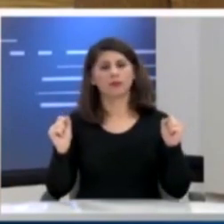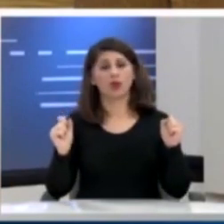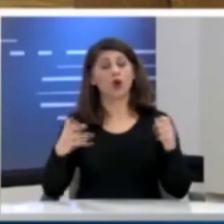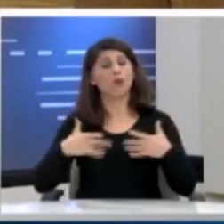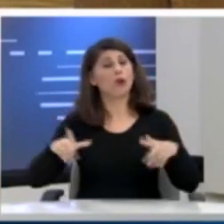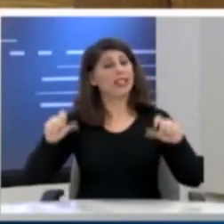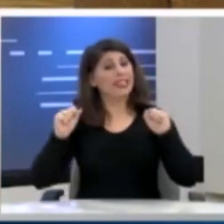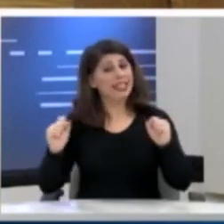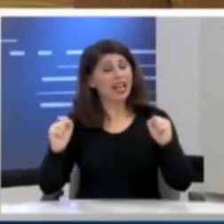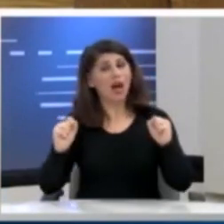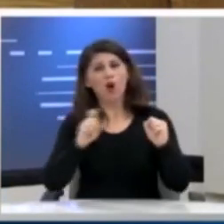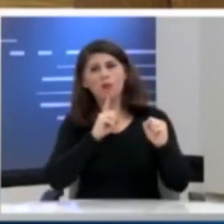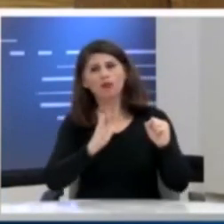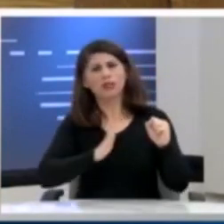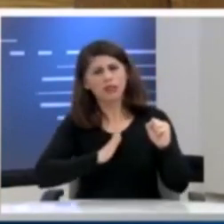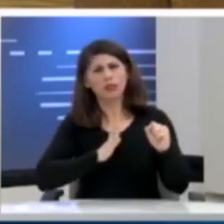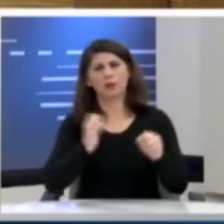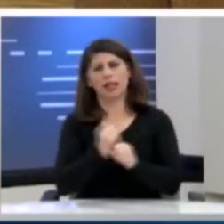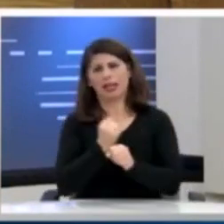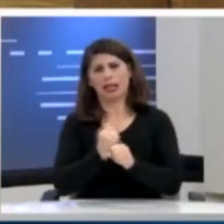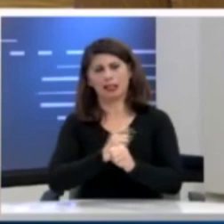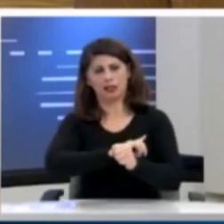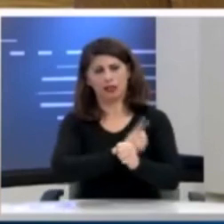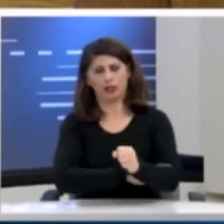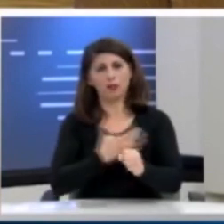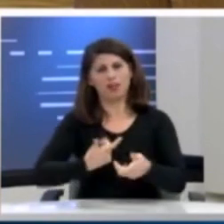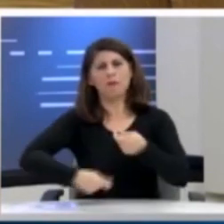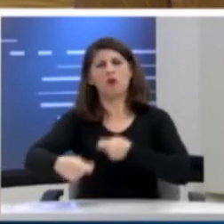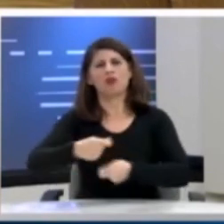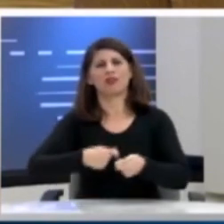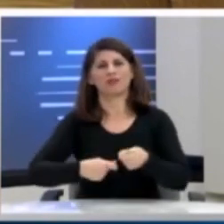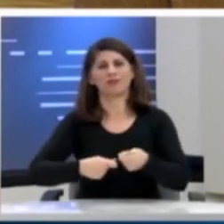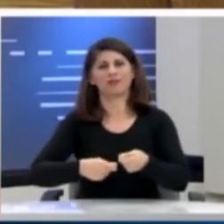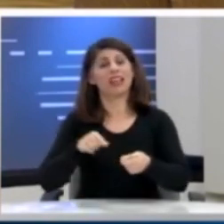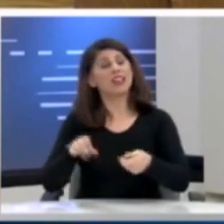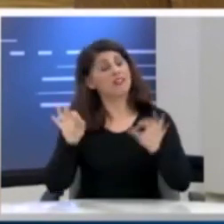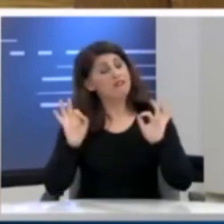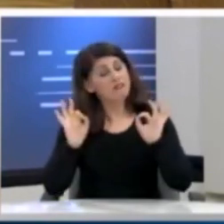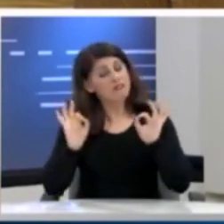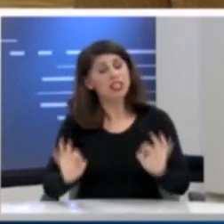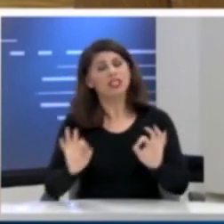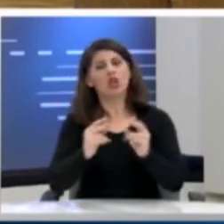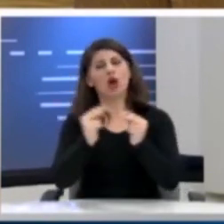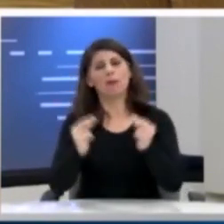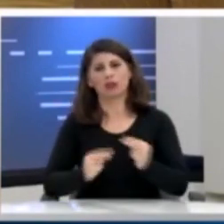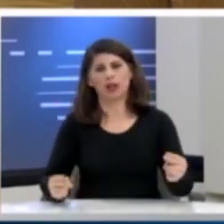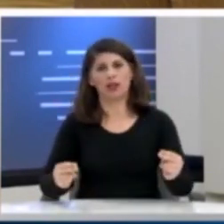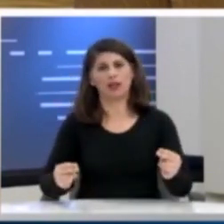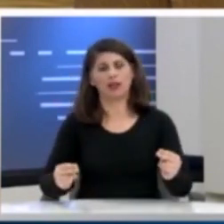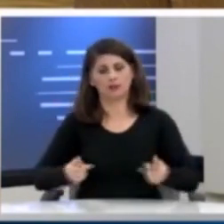η υγεία, όπως και η ανθρώπινη εργατική δύναμη, αποτελεί εμπόρευμα, είναι φυσικό επακόλουθο